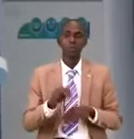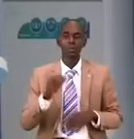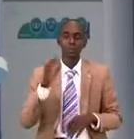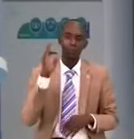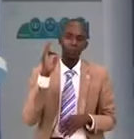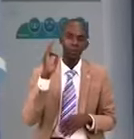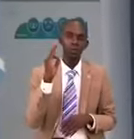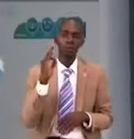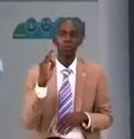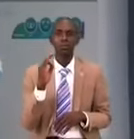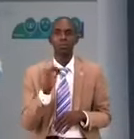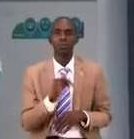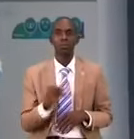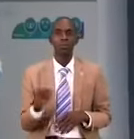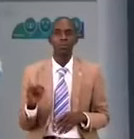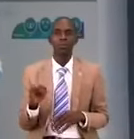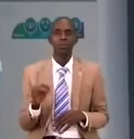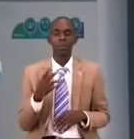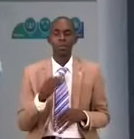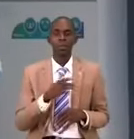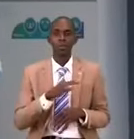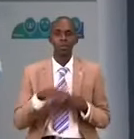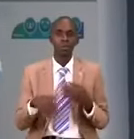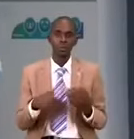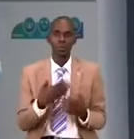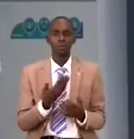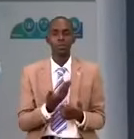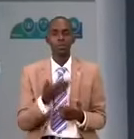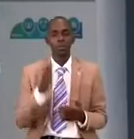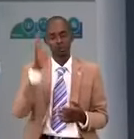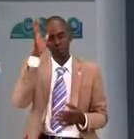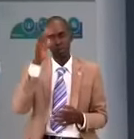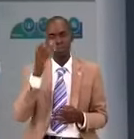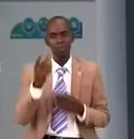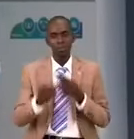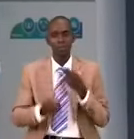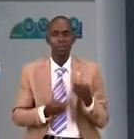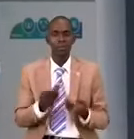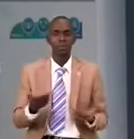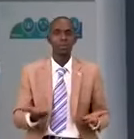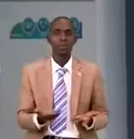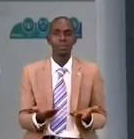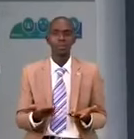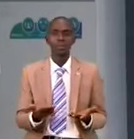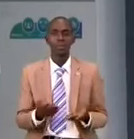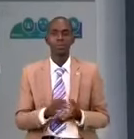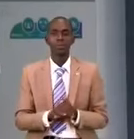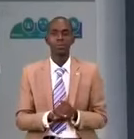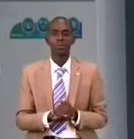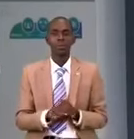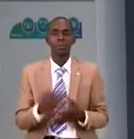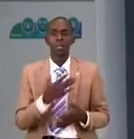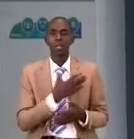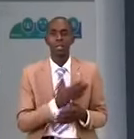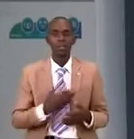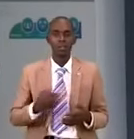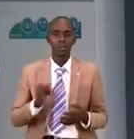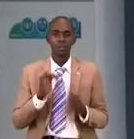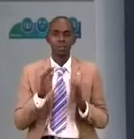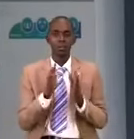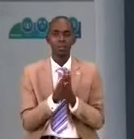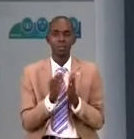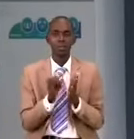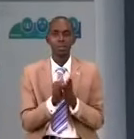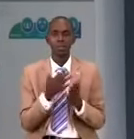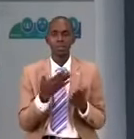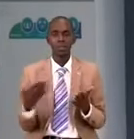le Seigneur que les semences qui ont été posées continuent à fleurir dans nos vies et nos touches de façon spéciale